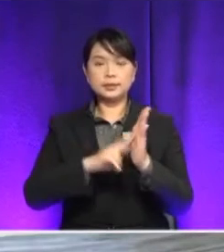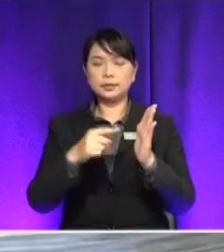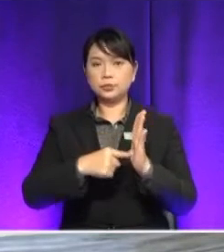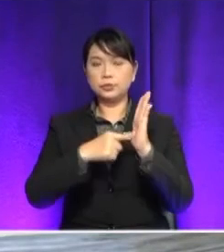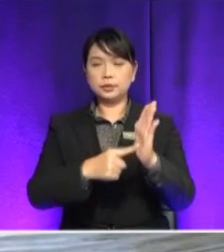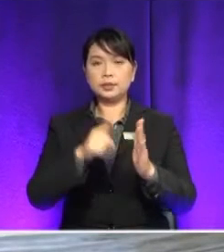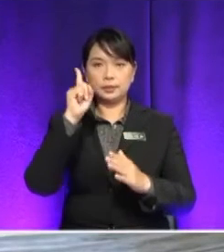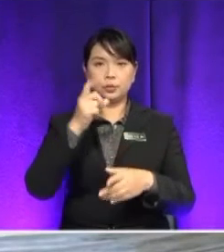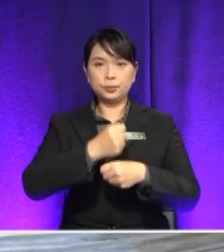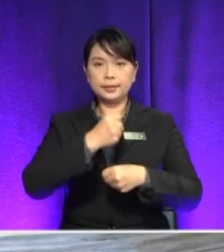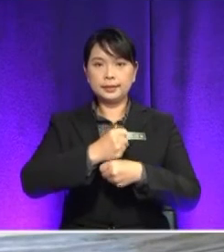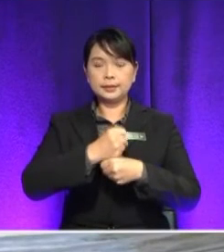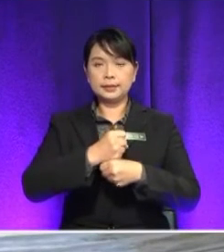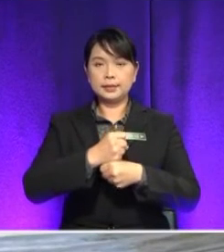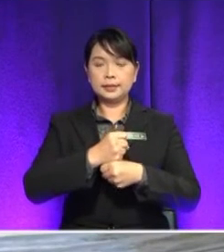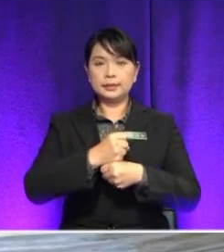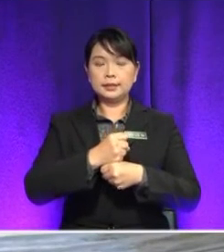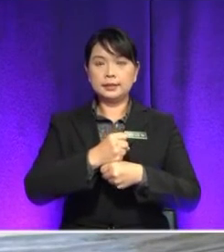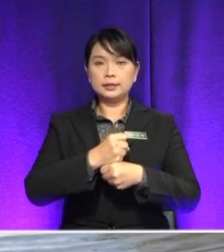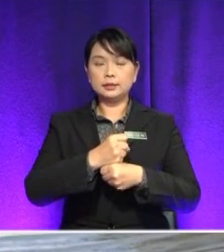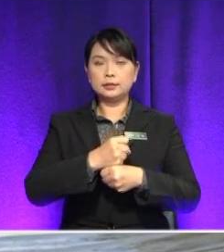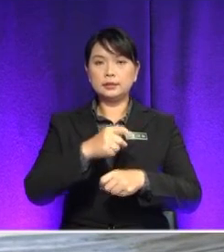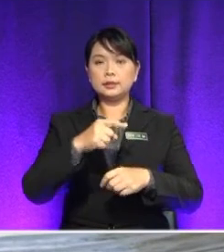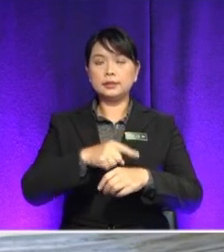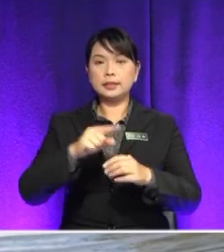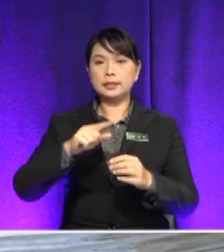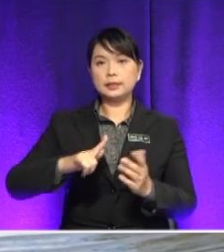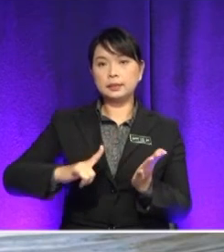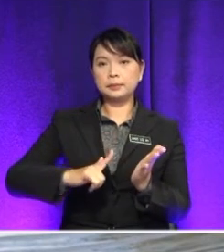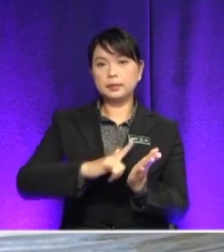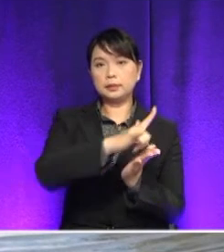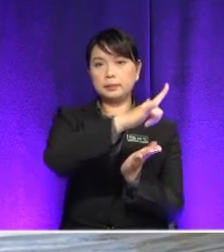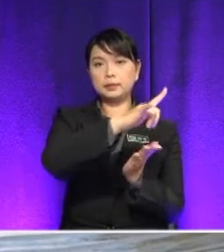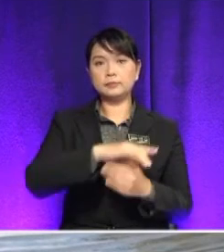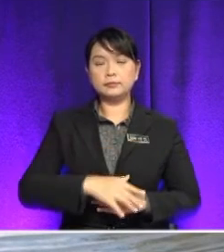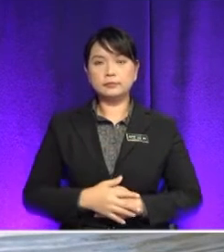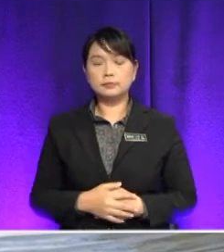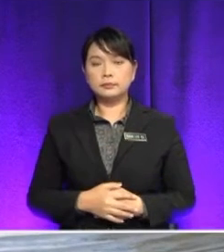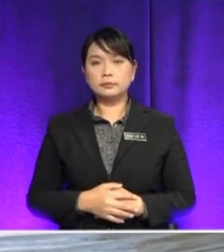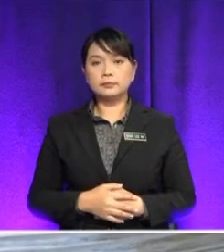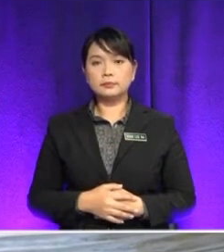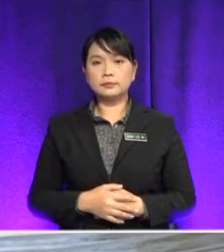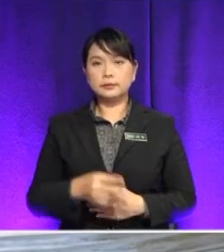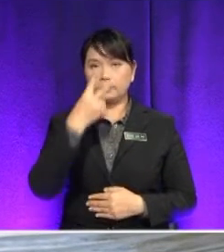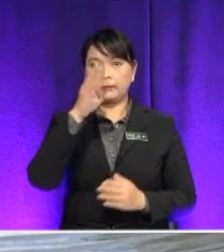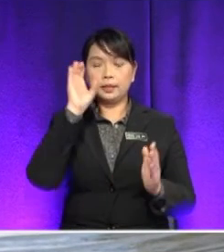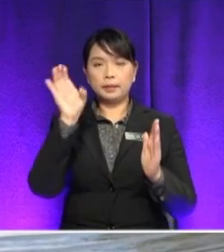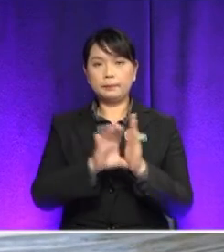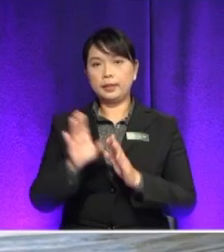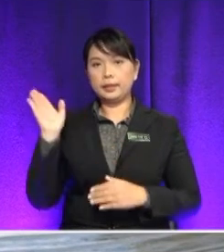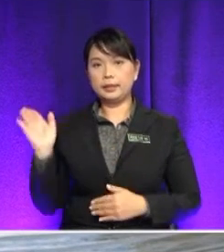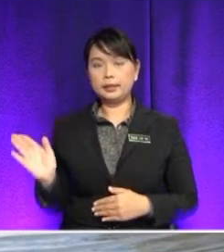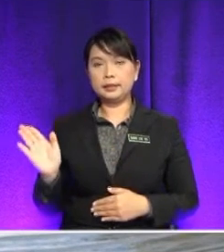menunjukkan seorang pekerja di landasan kapal terbang Oke kita tengok di punya gambar jernih the vangkai